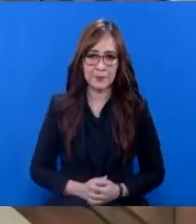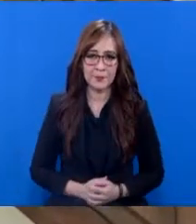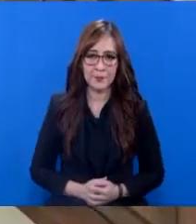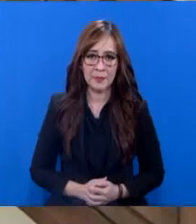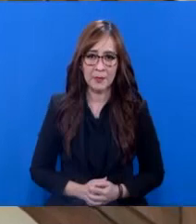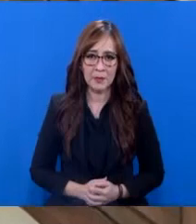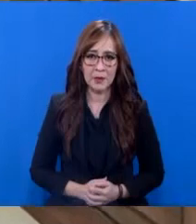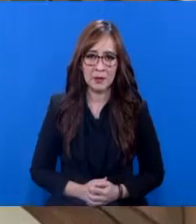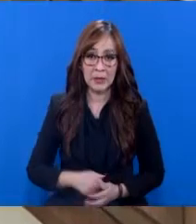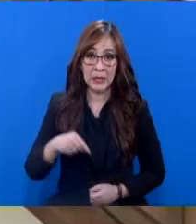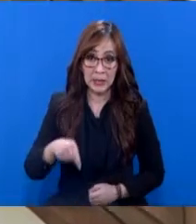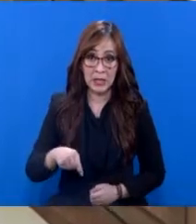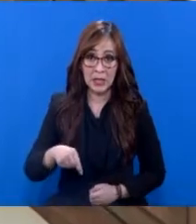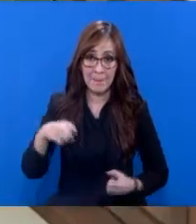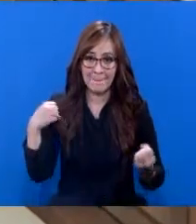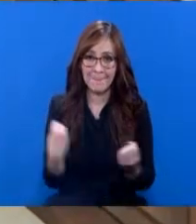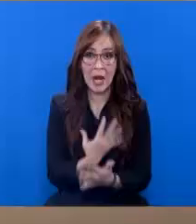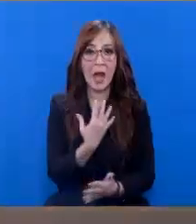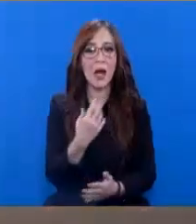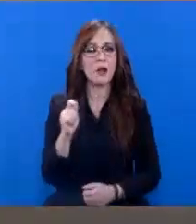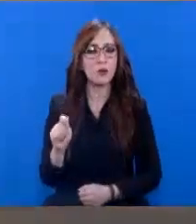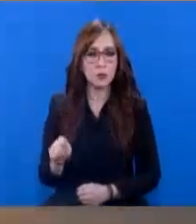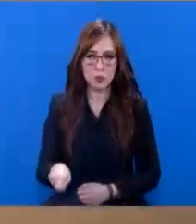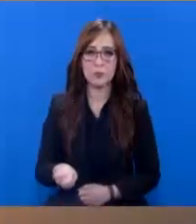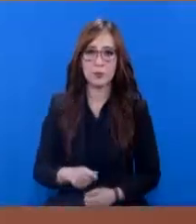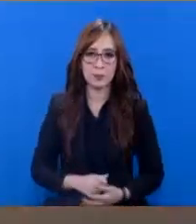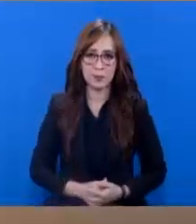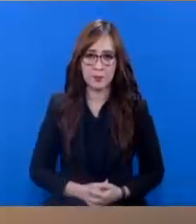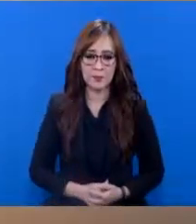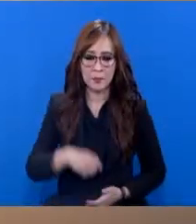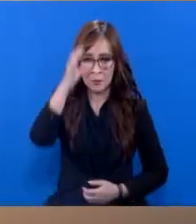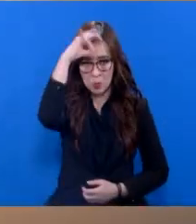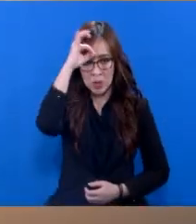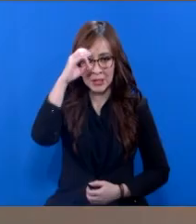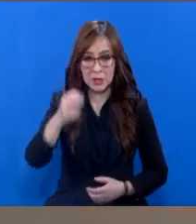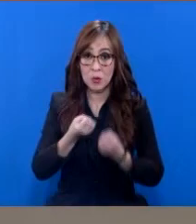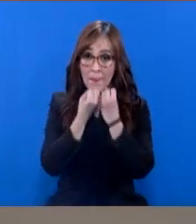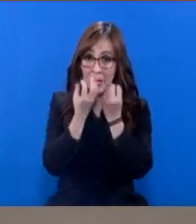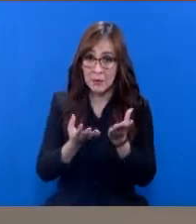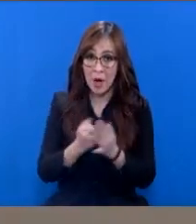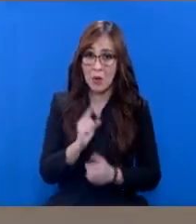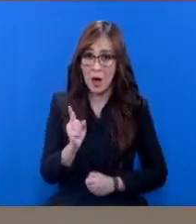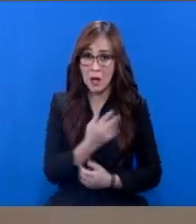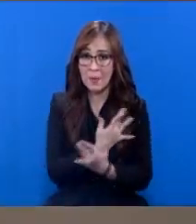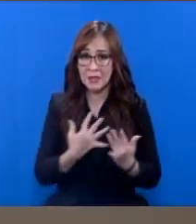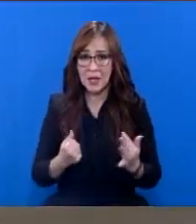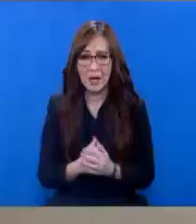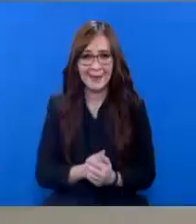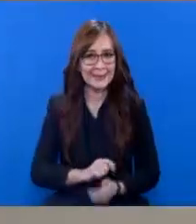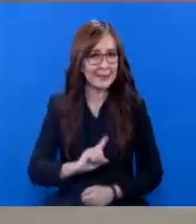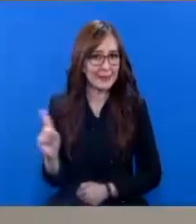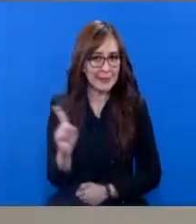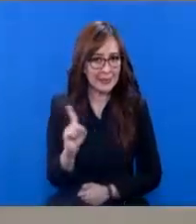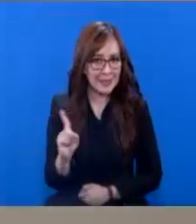unsur untuk melanggar hukum dan akan kita tindak sesuai ketentuan hukum. Polisi juga mengimbau agar warga tidak melakukan perundungan ataupun main